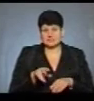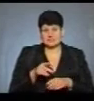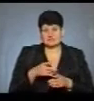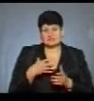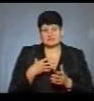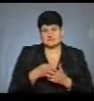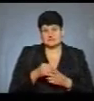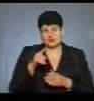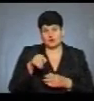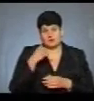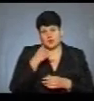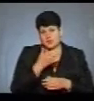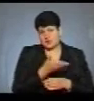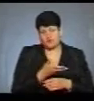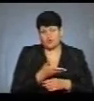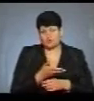свій номер телефону і